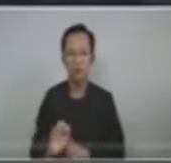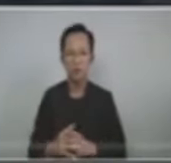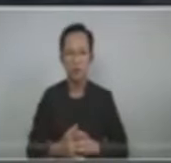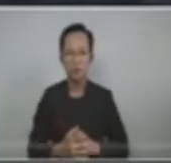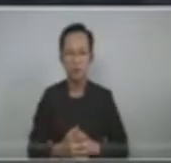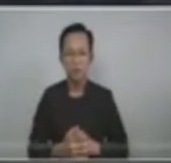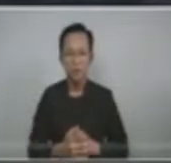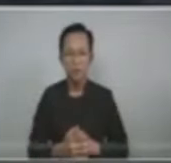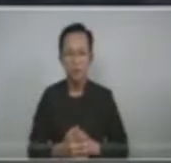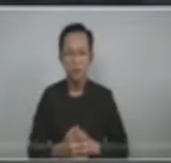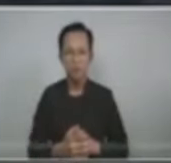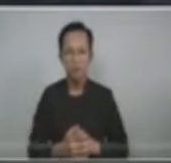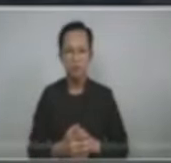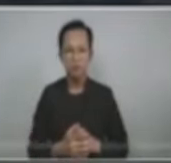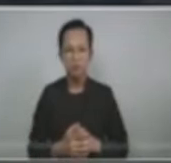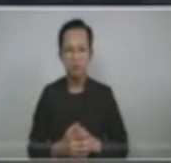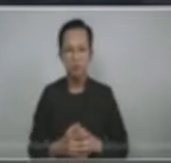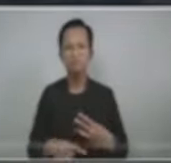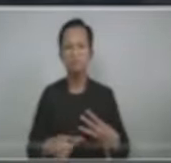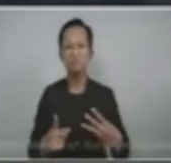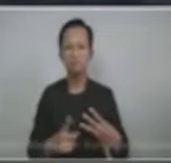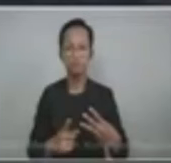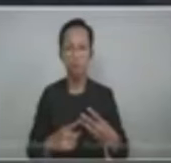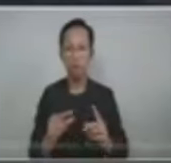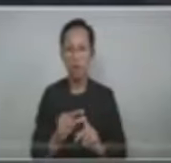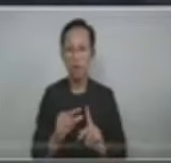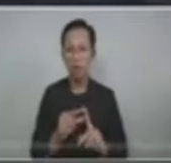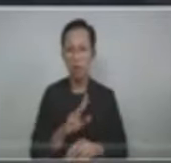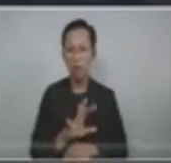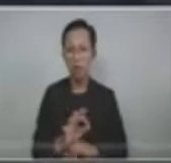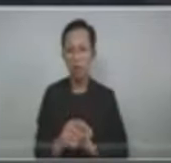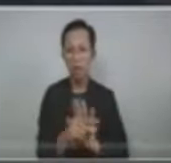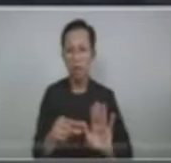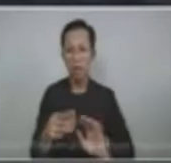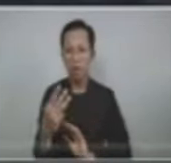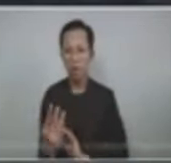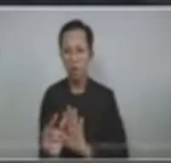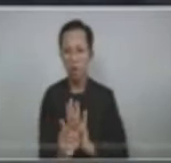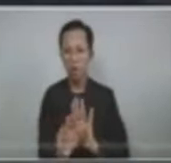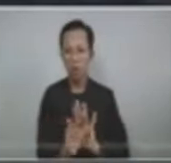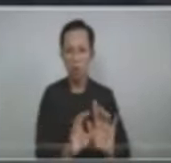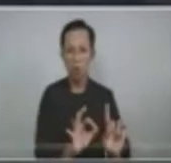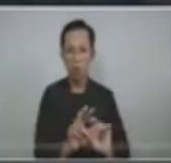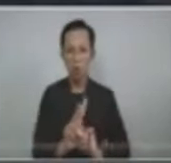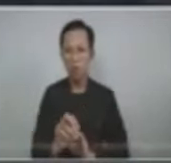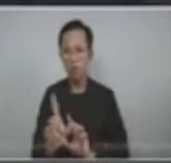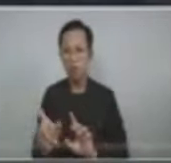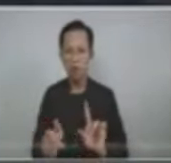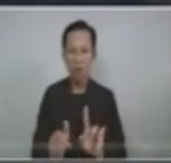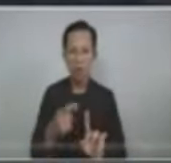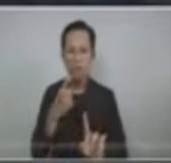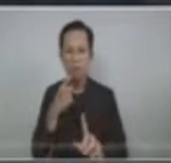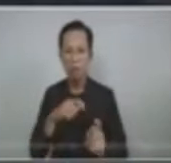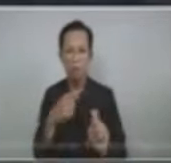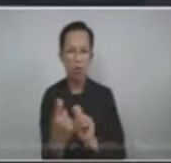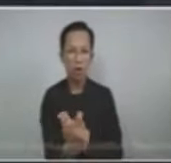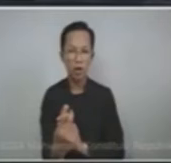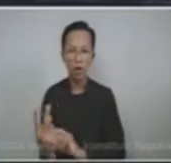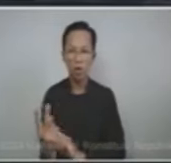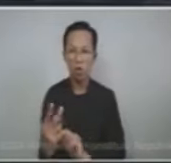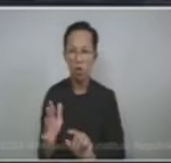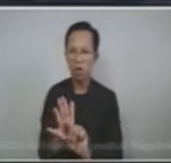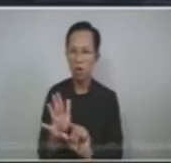tersebut menyatakan pasal 40 ayat 3 undang-undang nomor 10 tahun 2016 tentang perubahan kedua atas undang-undang